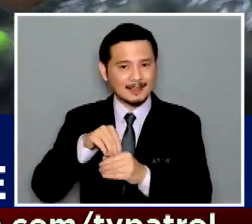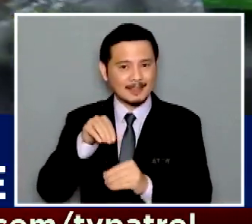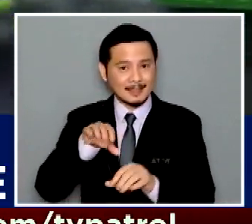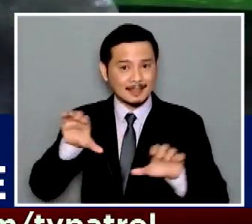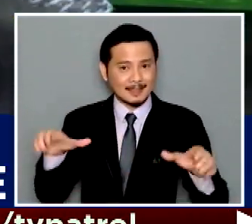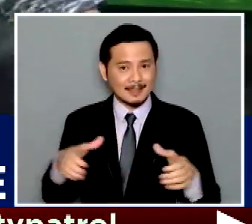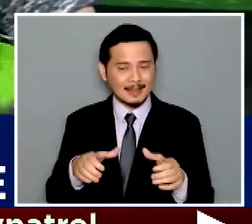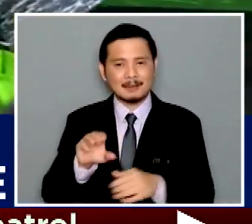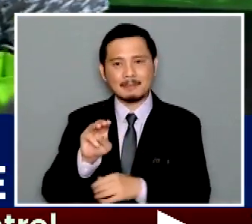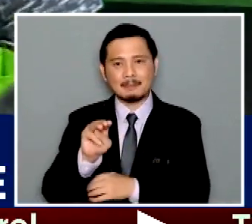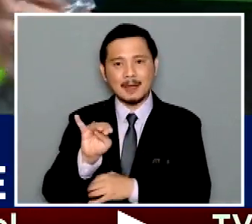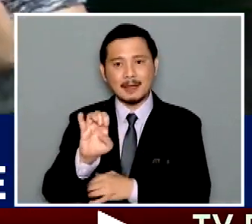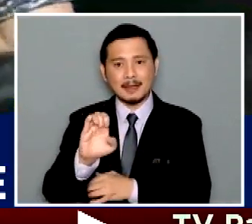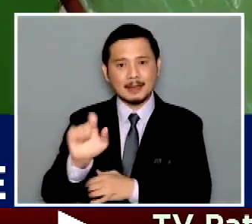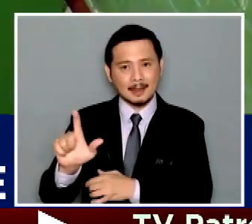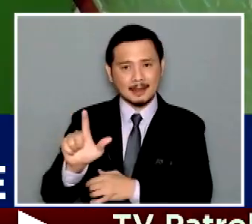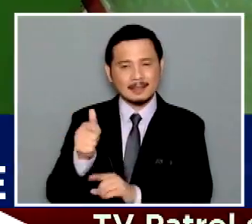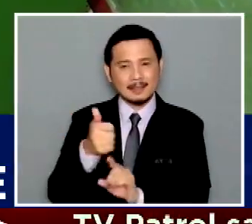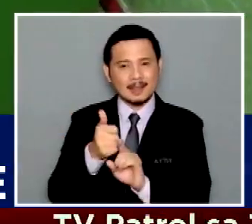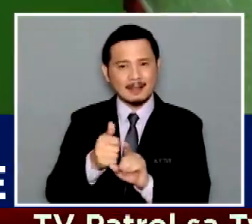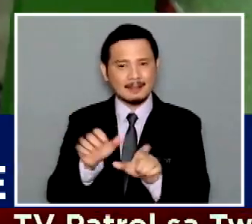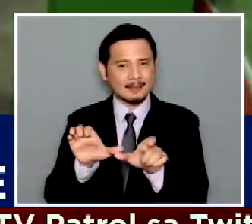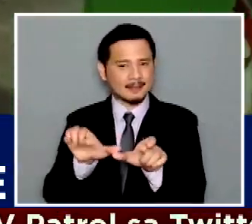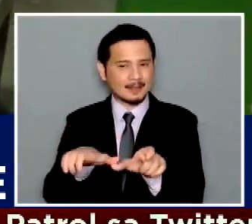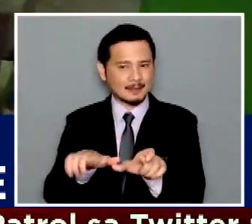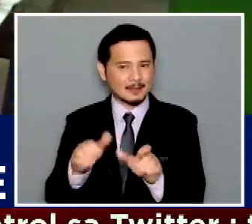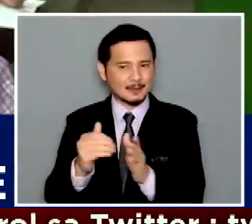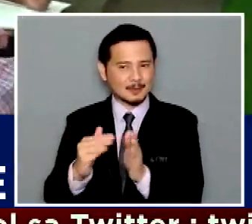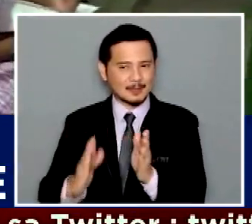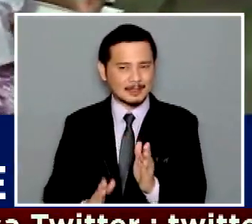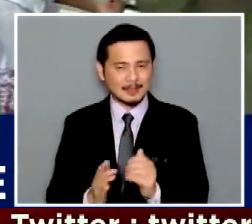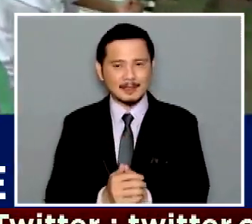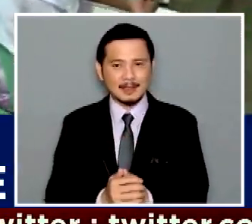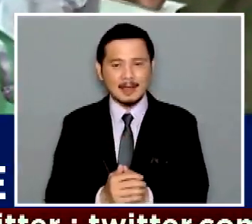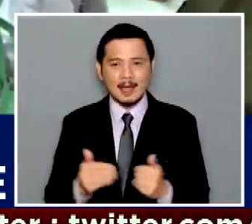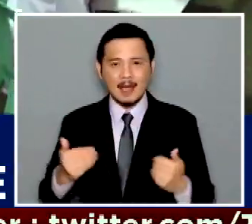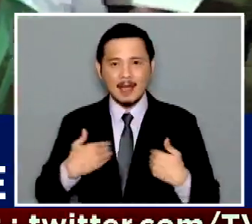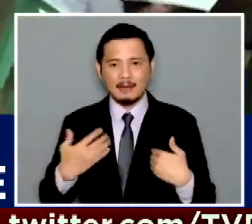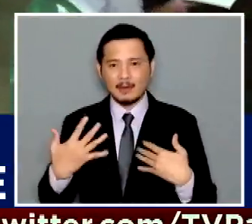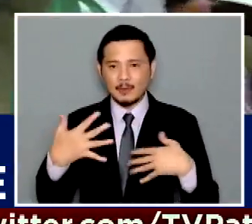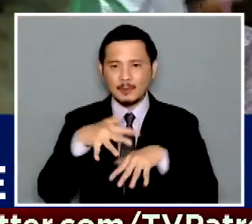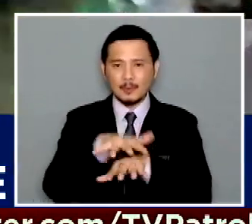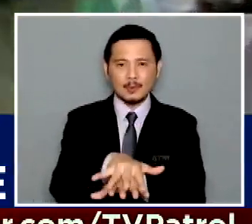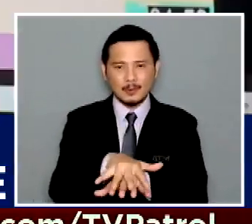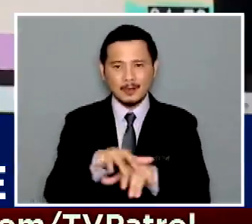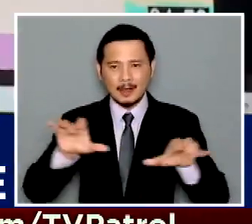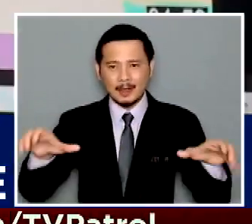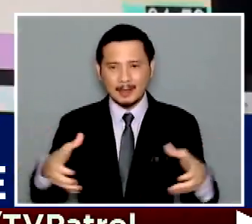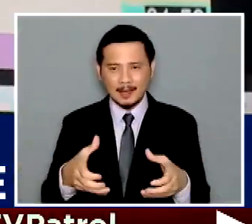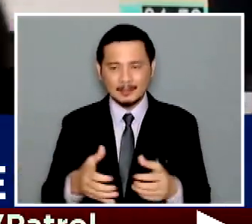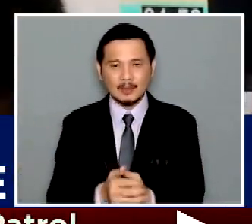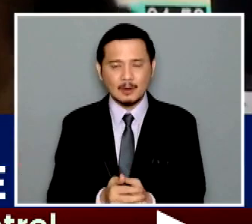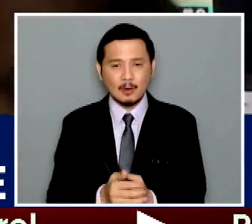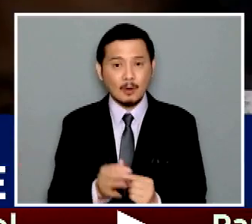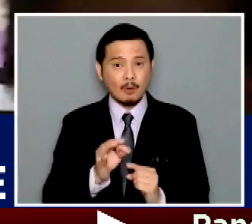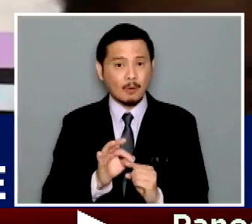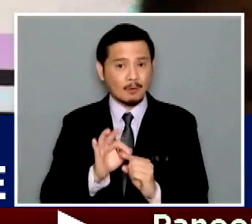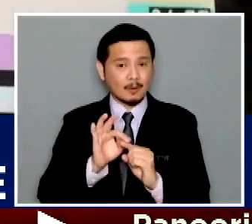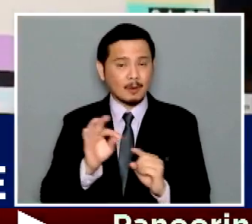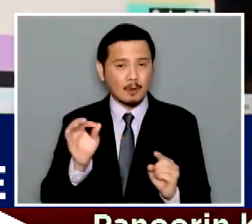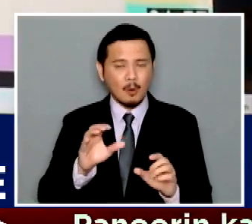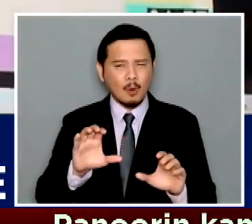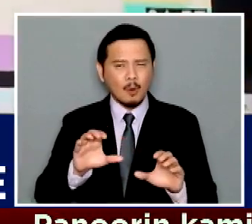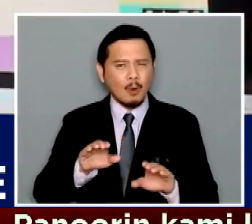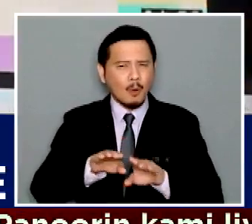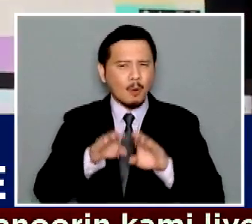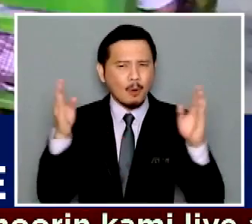isang learner with special needs. Bahagi ito ng inclusive classes ng paaralan na bukas sa special education students